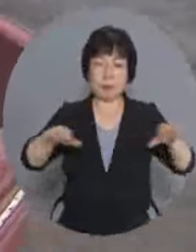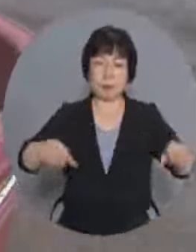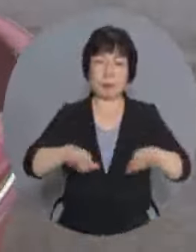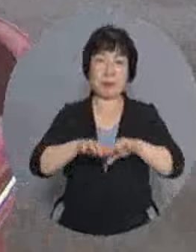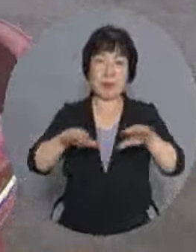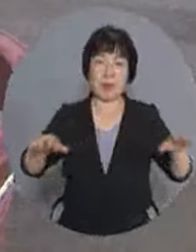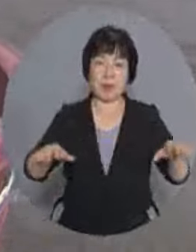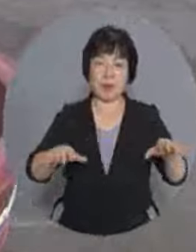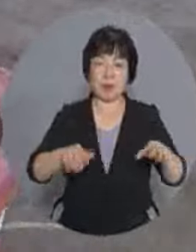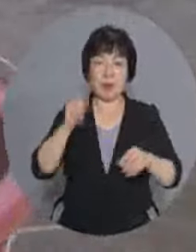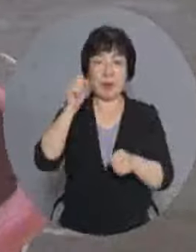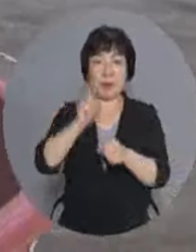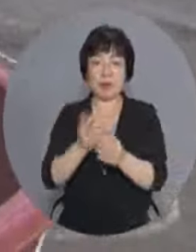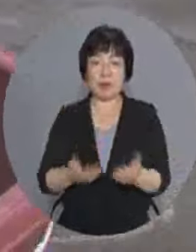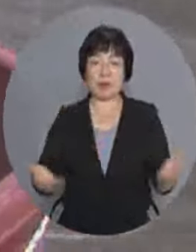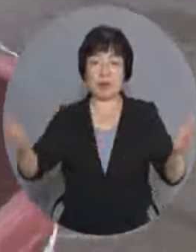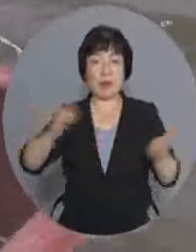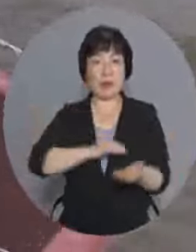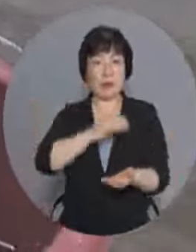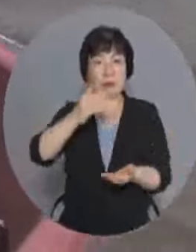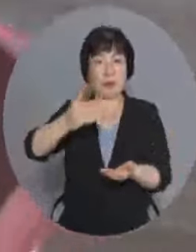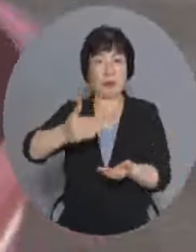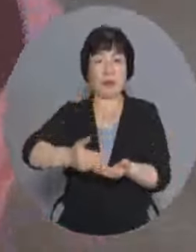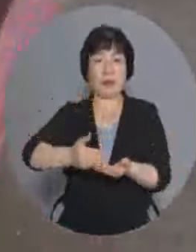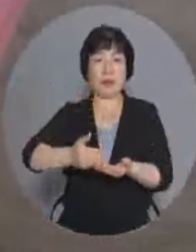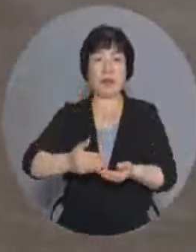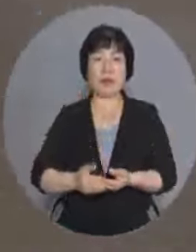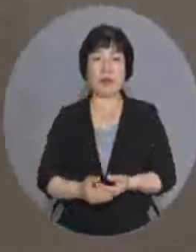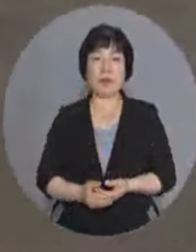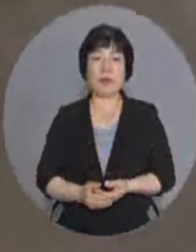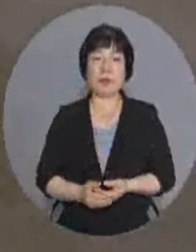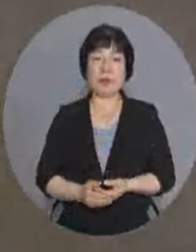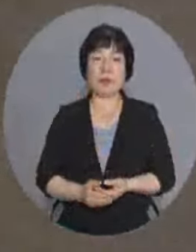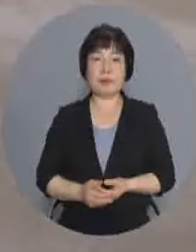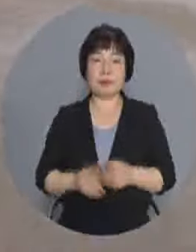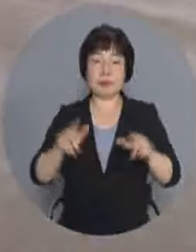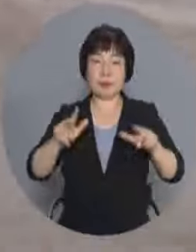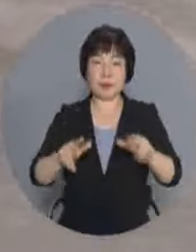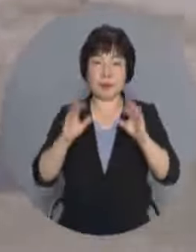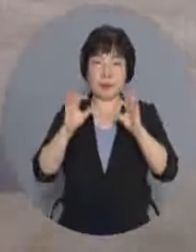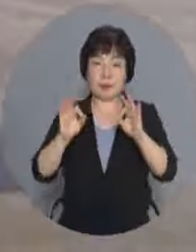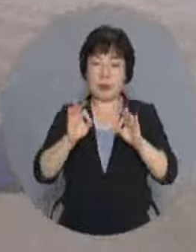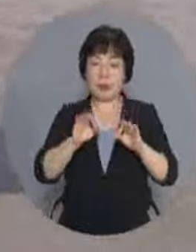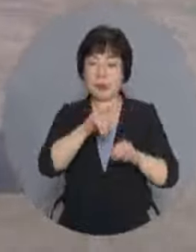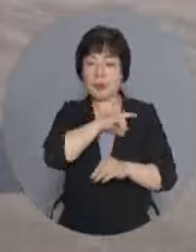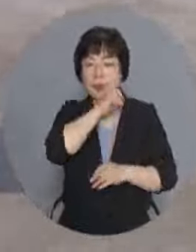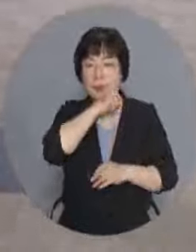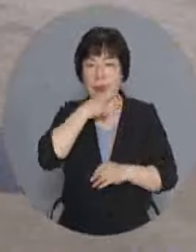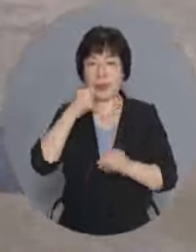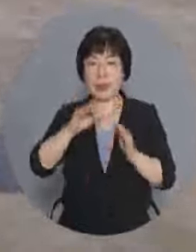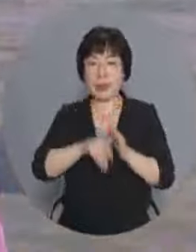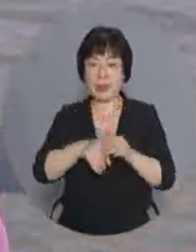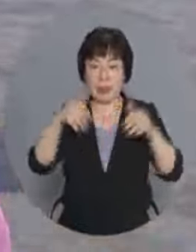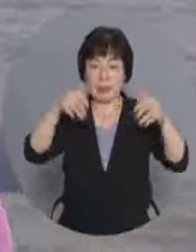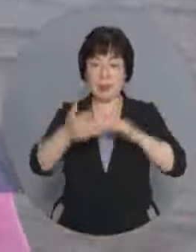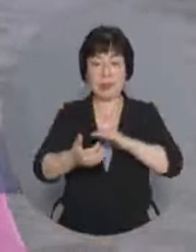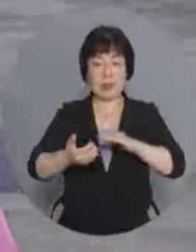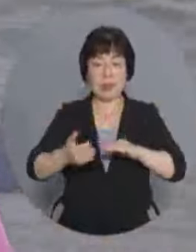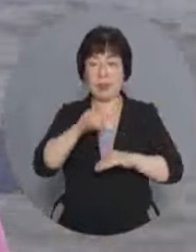휘젓고 다니다 보면 어느새 대야는 싱싱한 재첩으로 가득합니다. 지금 제일 맛있을 때예요. 장마 오기